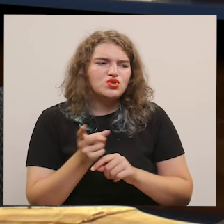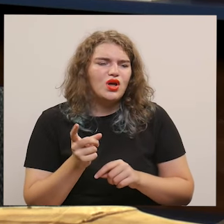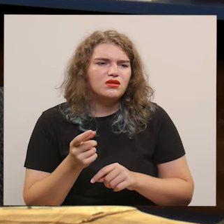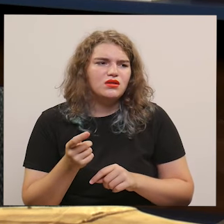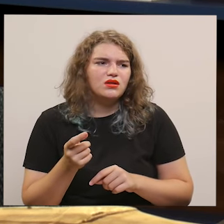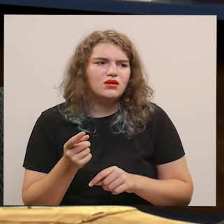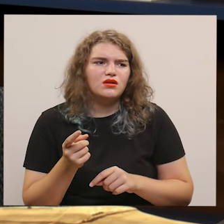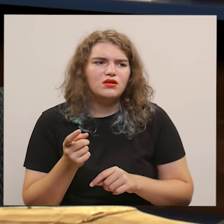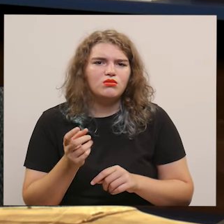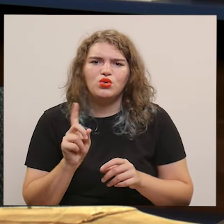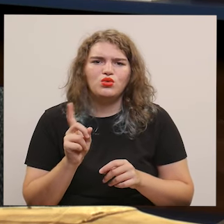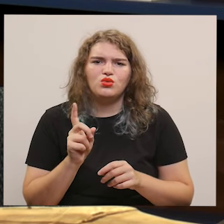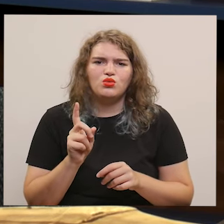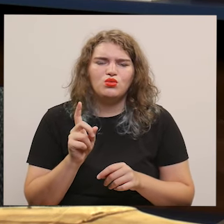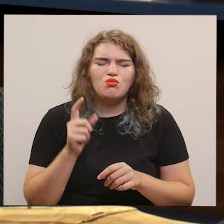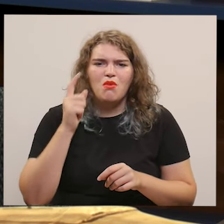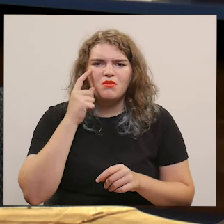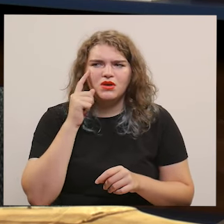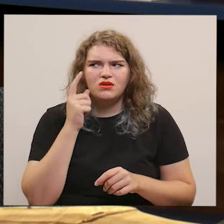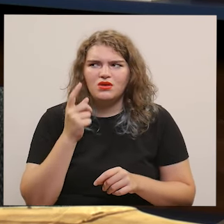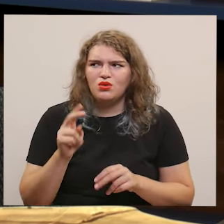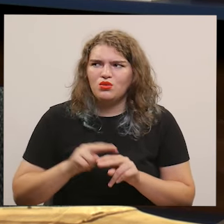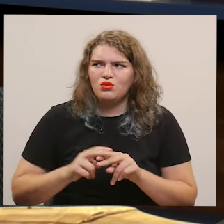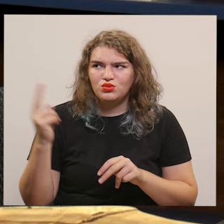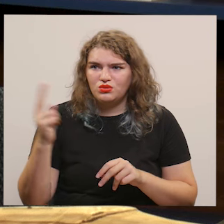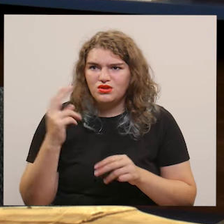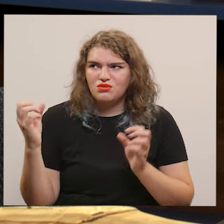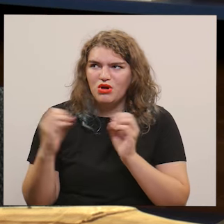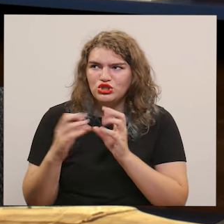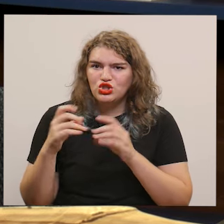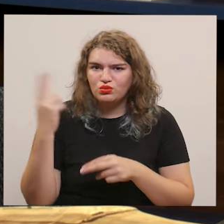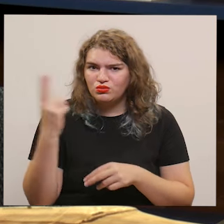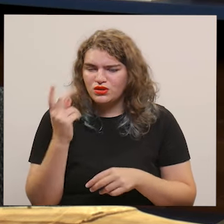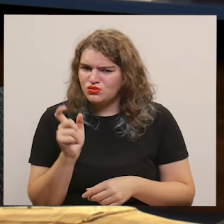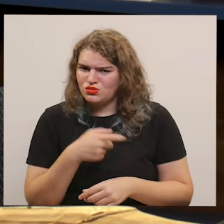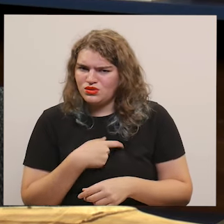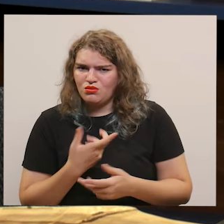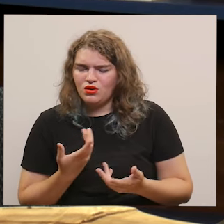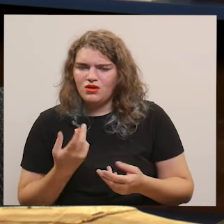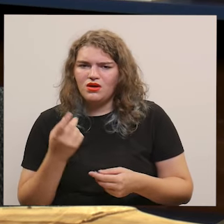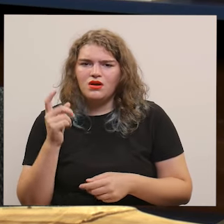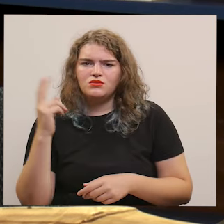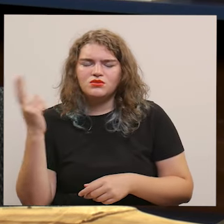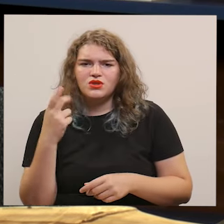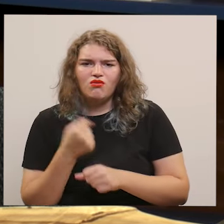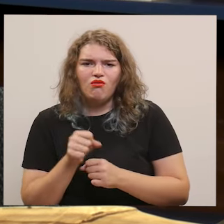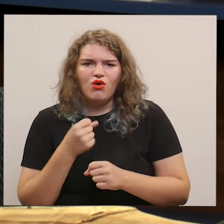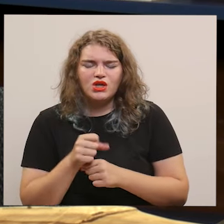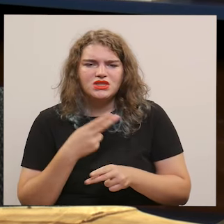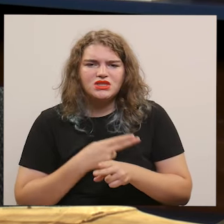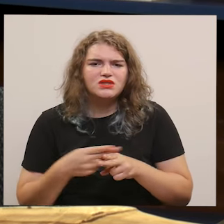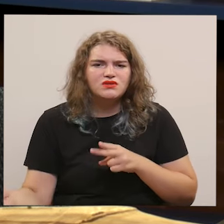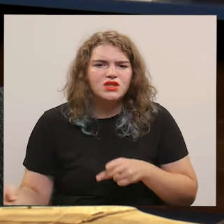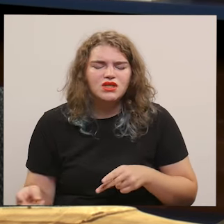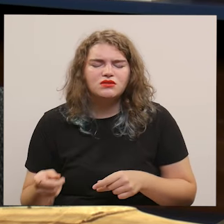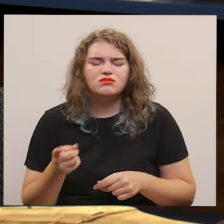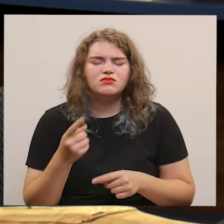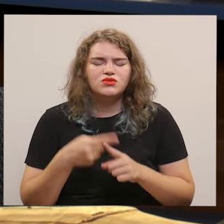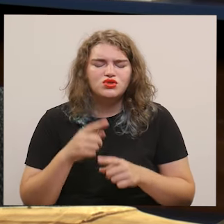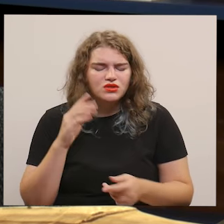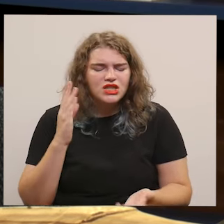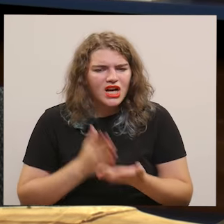nu mi-am permis să fac treaba asta. Mi s-a părut Dumnezeu extrem de sfânt și extrem de drept,